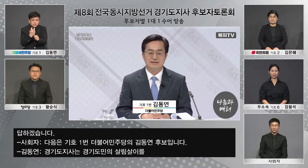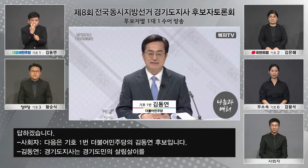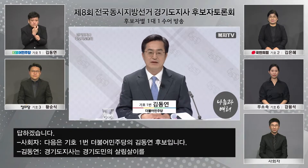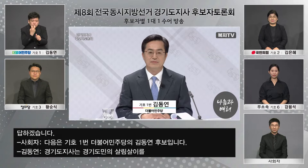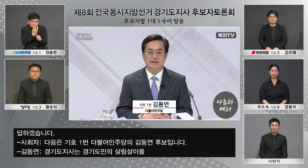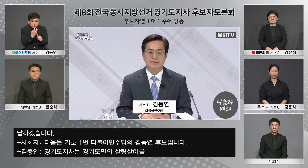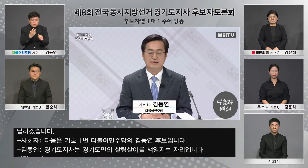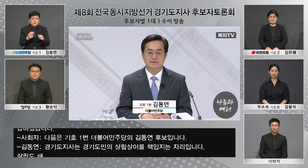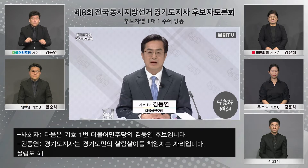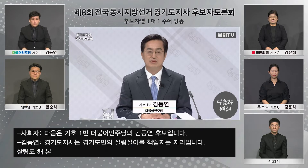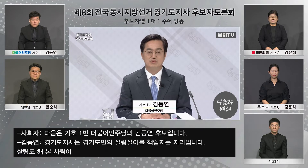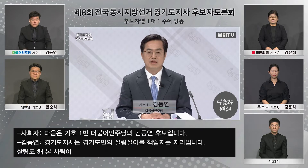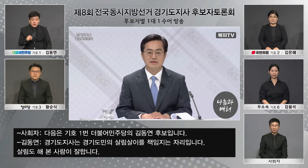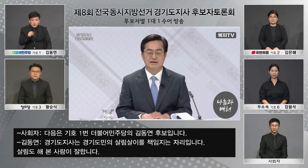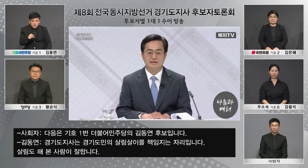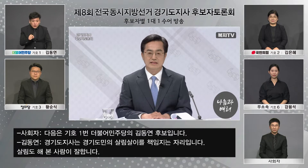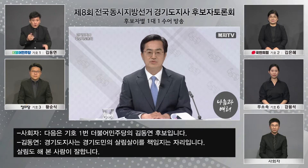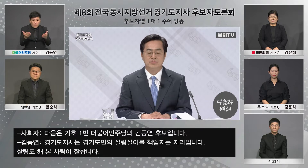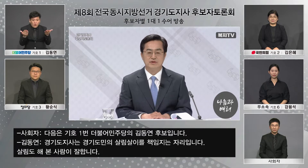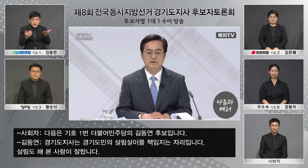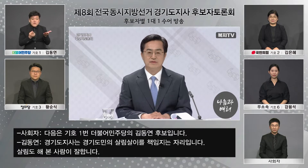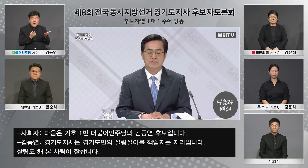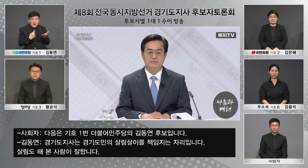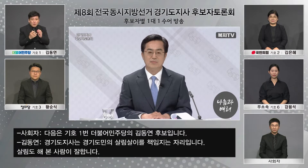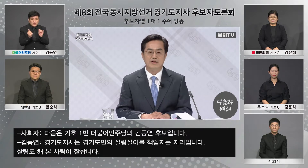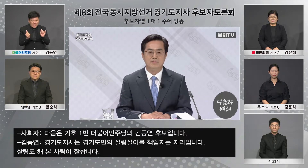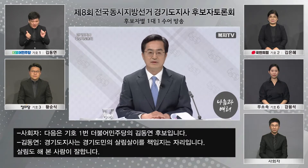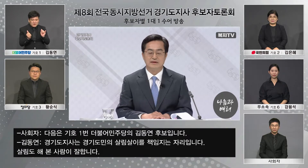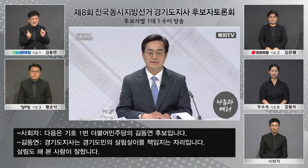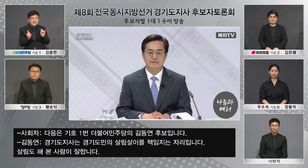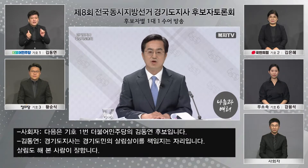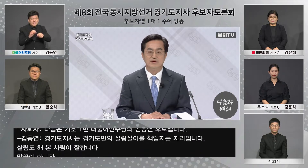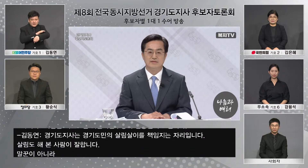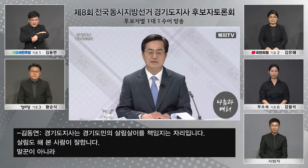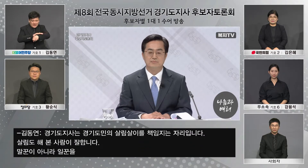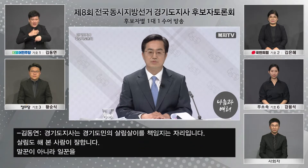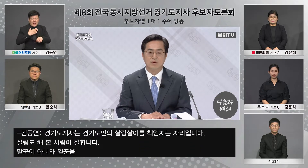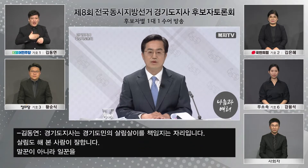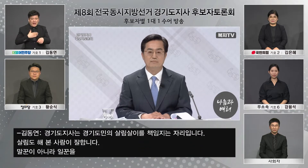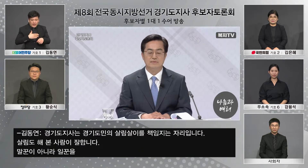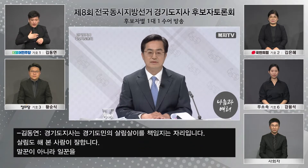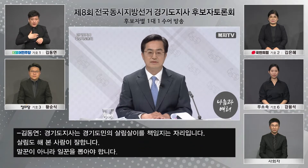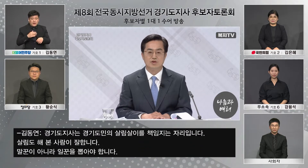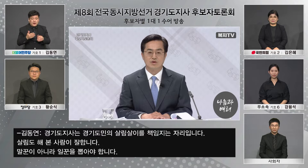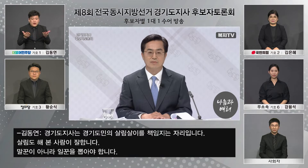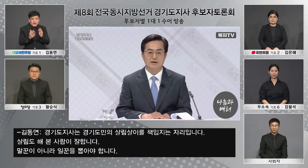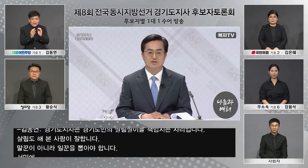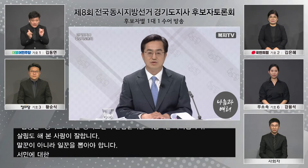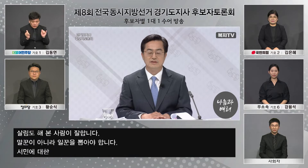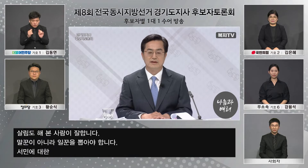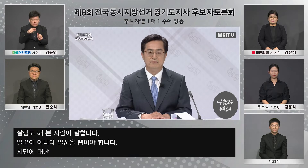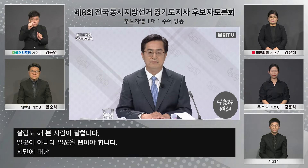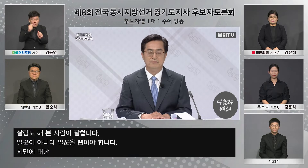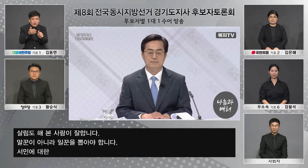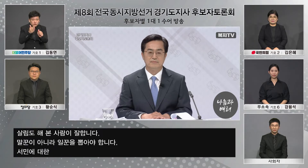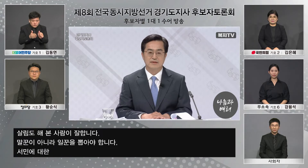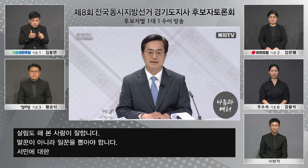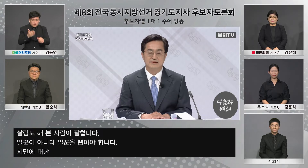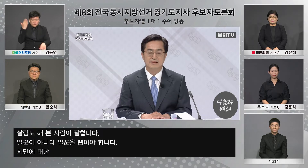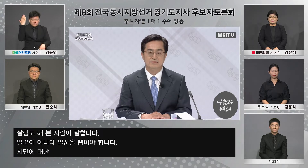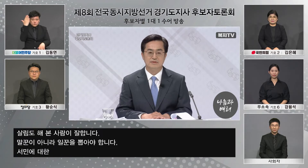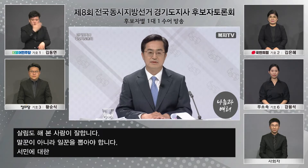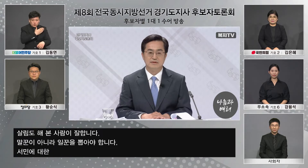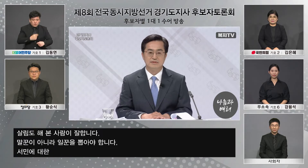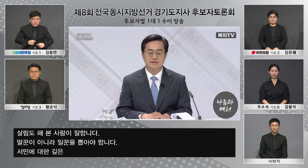사람이 잘합니다. 말꾼이 아니라 일꾼을 뽑아야 합니다. 서민에 대한 깊은 공감, 청렴함과 정직함,